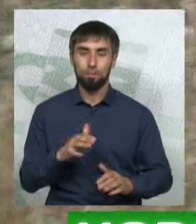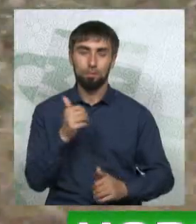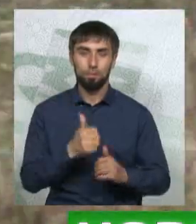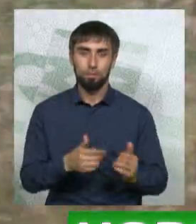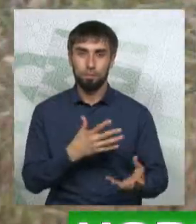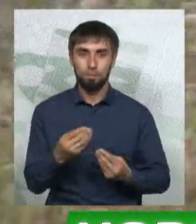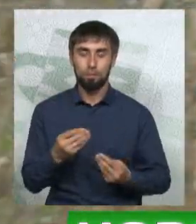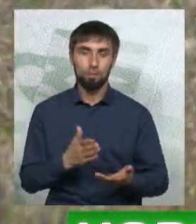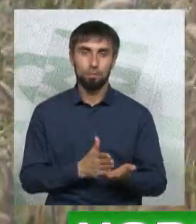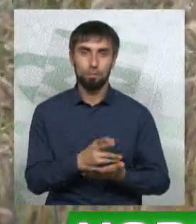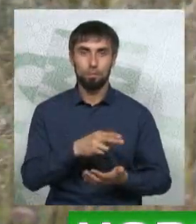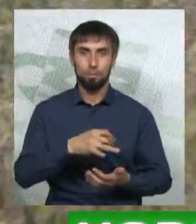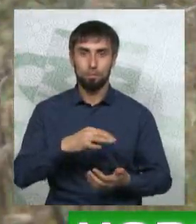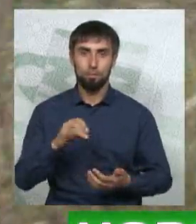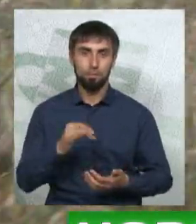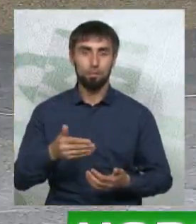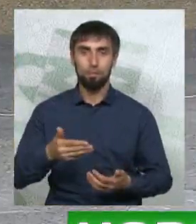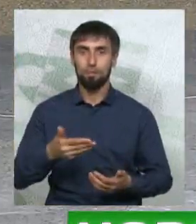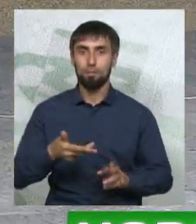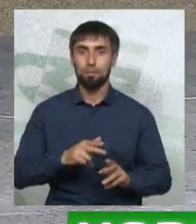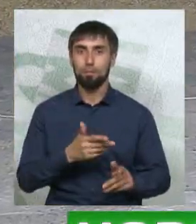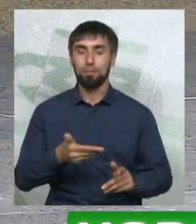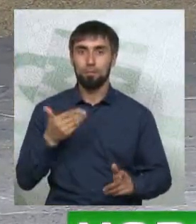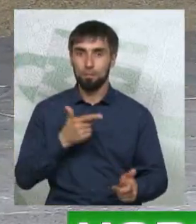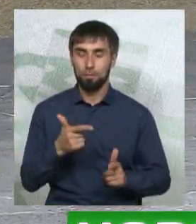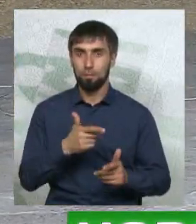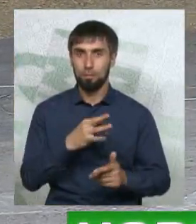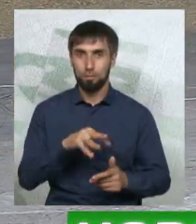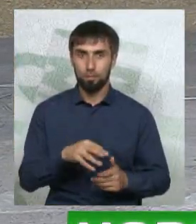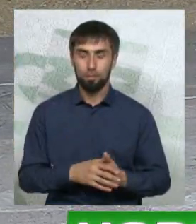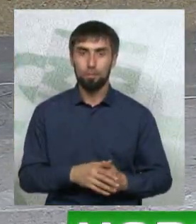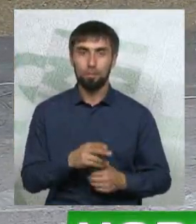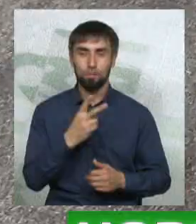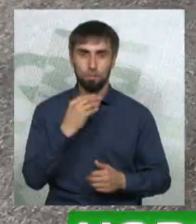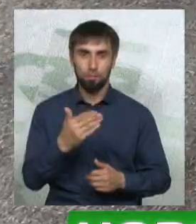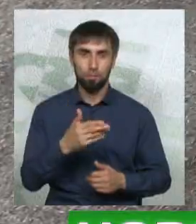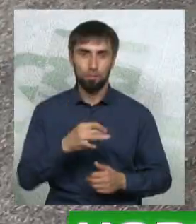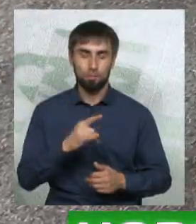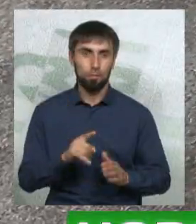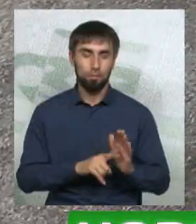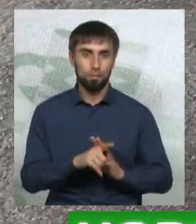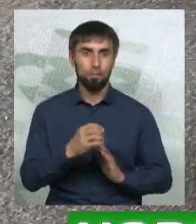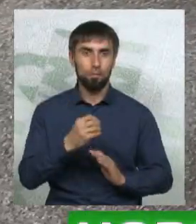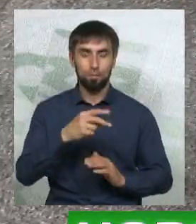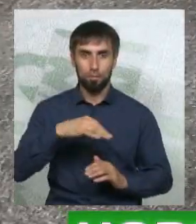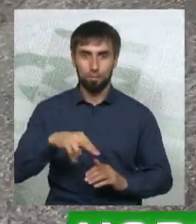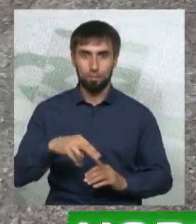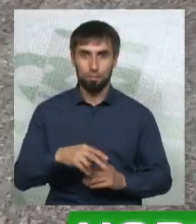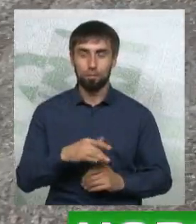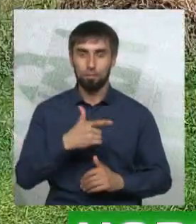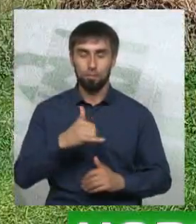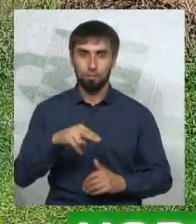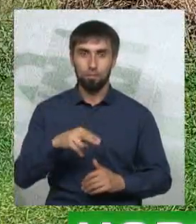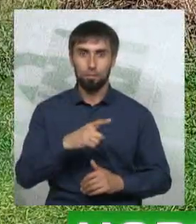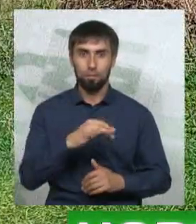ежедневно выводить на пастбище, но и заранее заготавливать различные корма для них. Обычно эти хлопоты начинаются еще в июне. В ГУПе